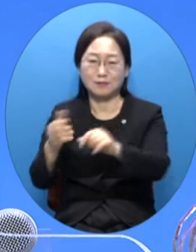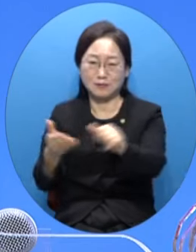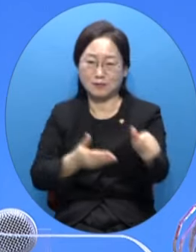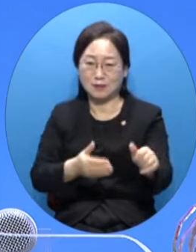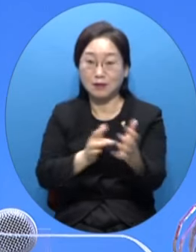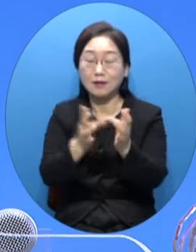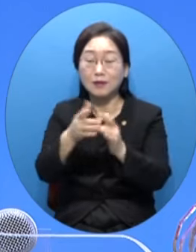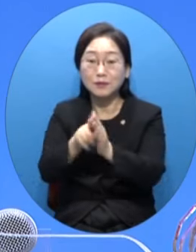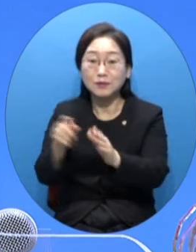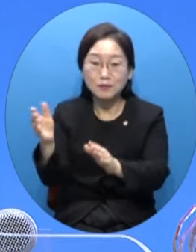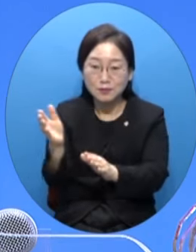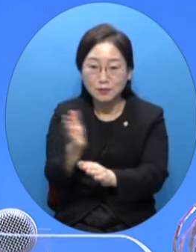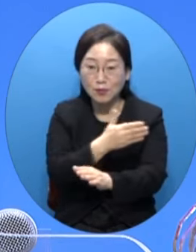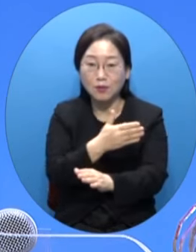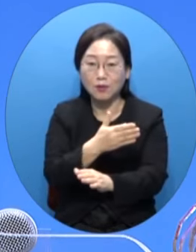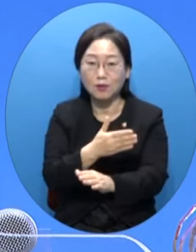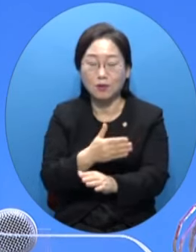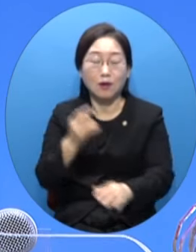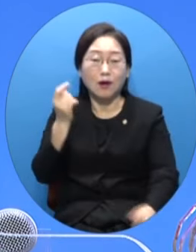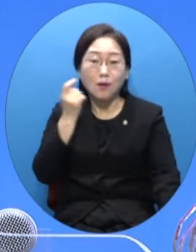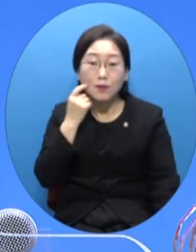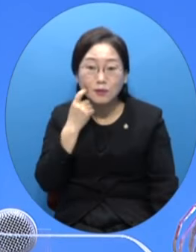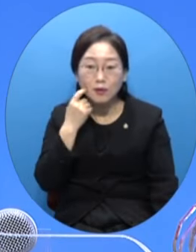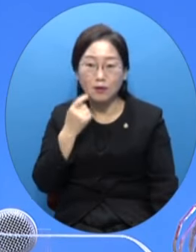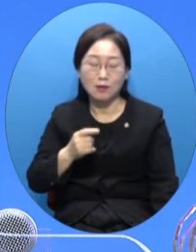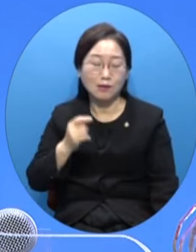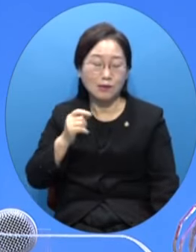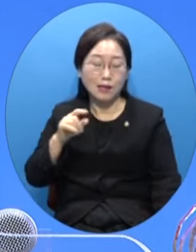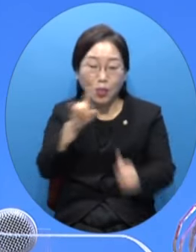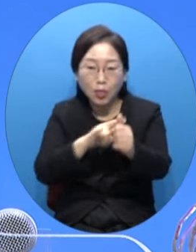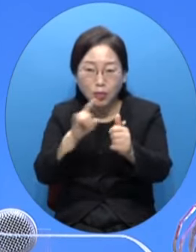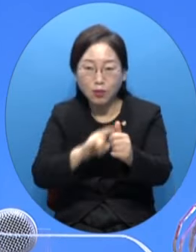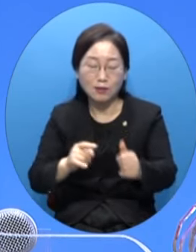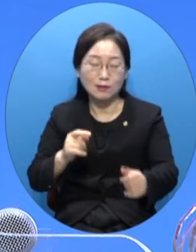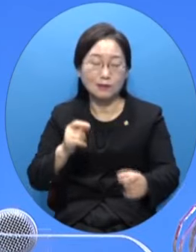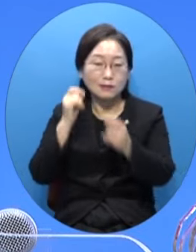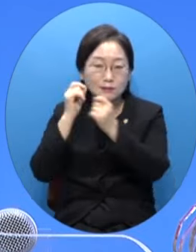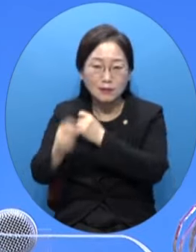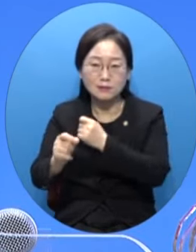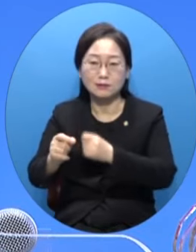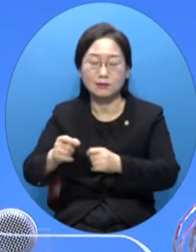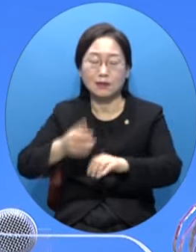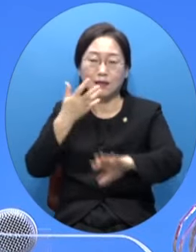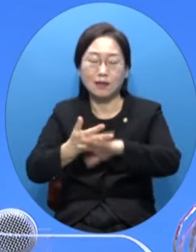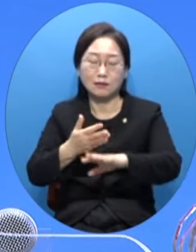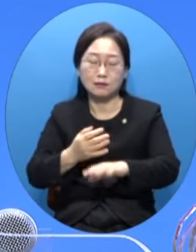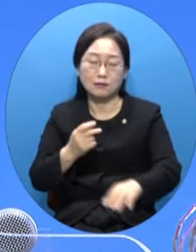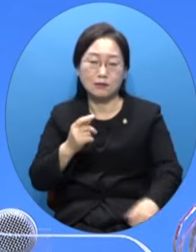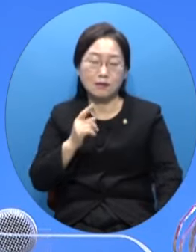예수를 믿고 난 다음에 거짓말하고 속이고 사기치고 남 협박하고